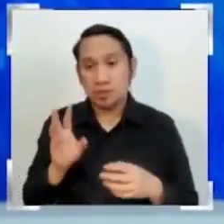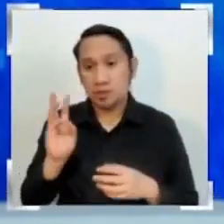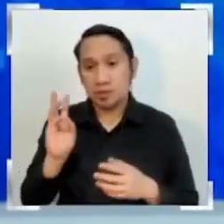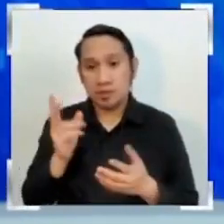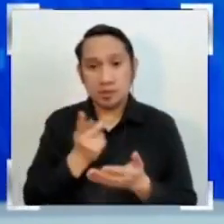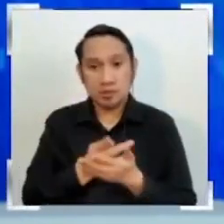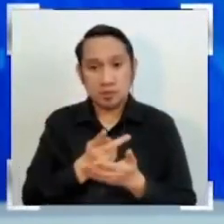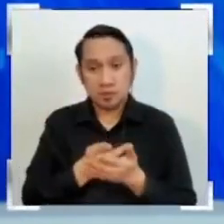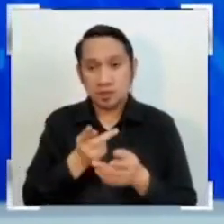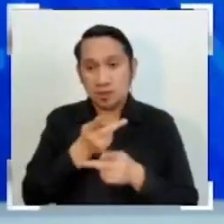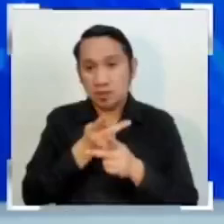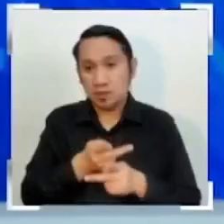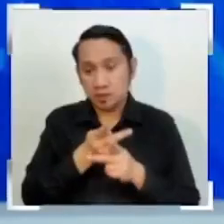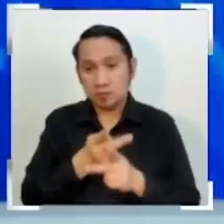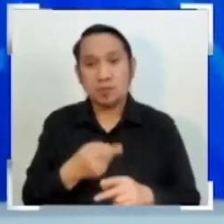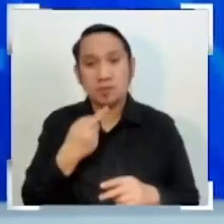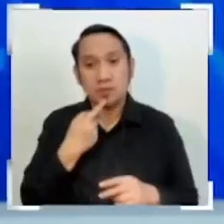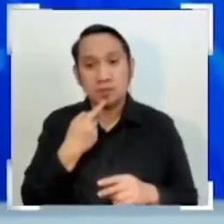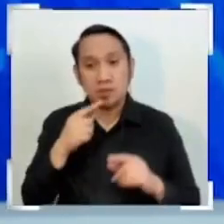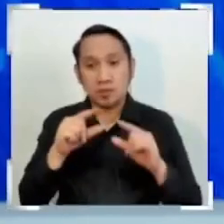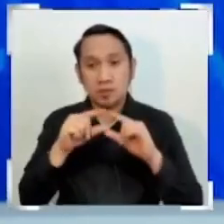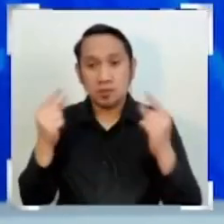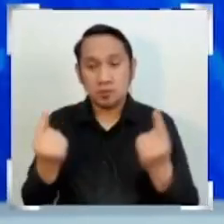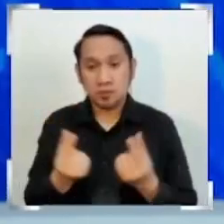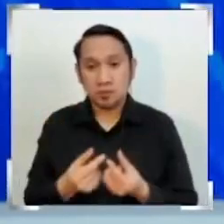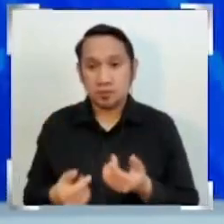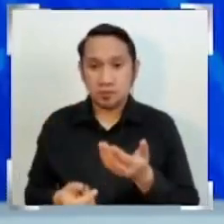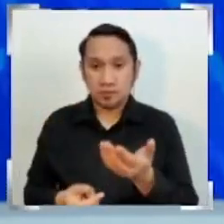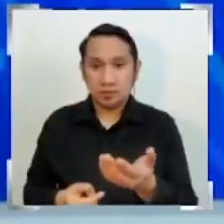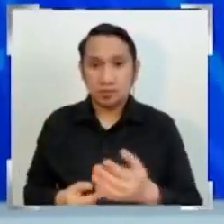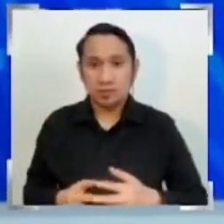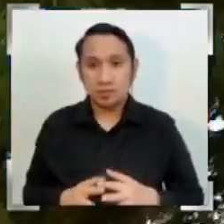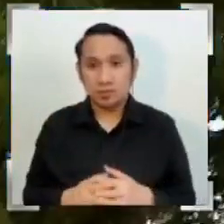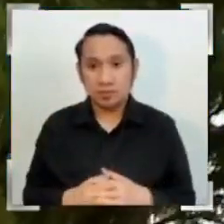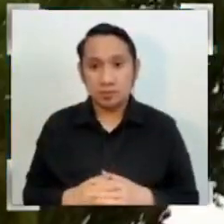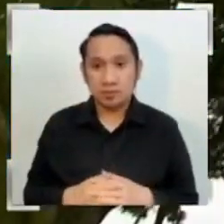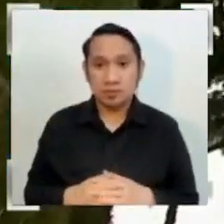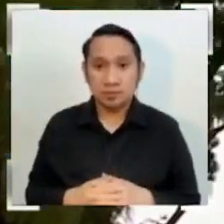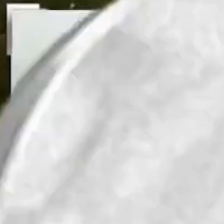kilo ayon sa isang grupo. Saksi si Bernadette Reyes.